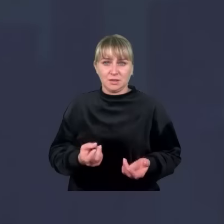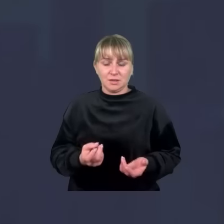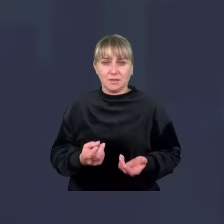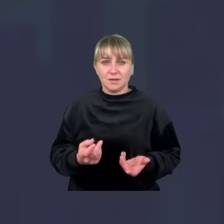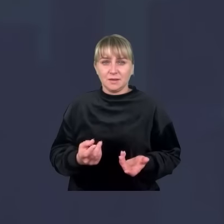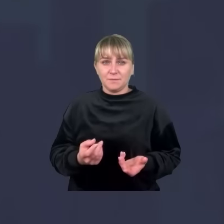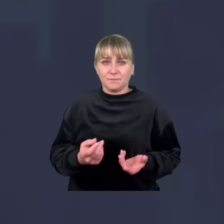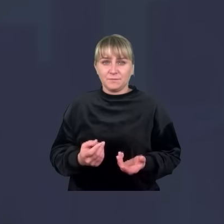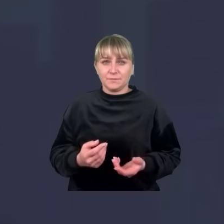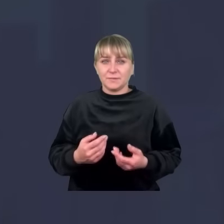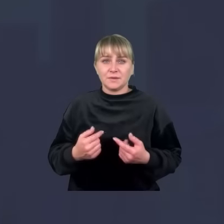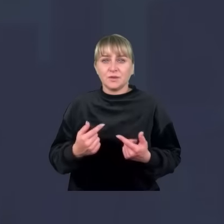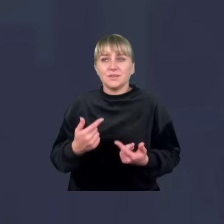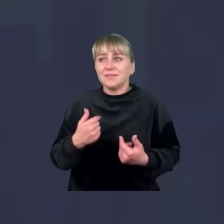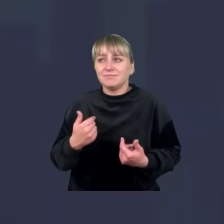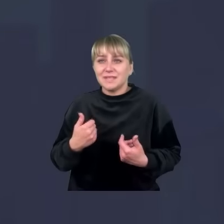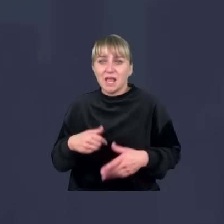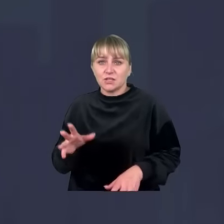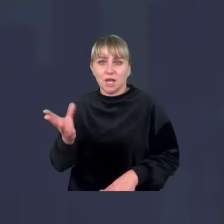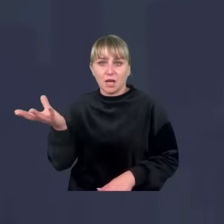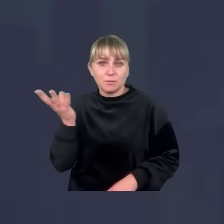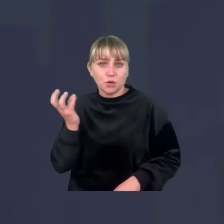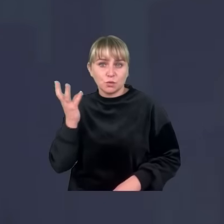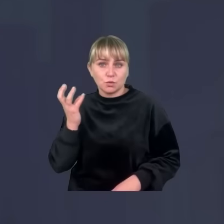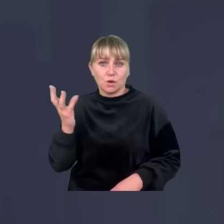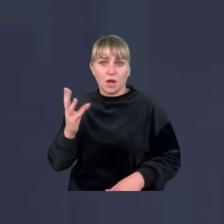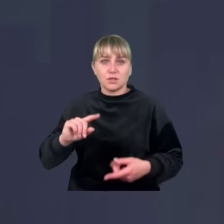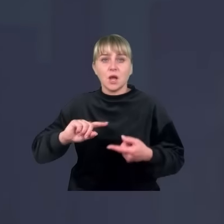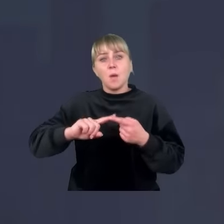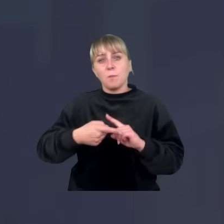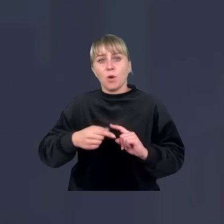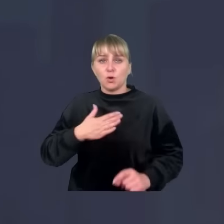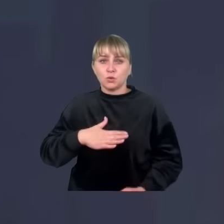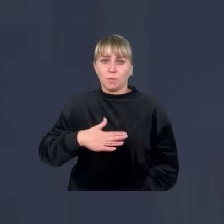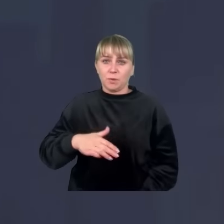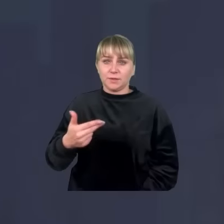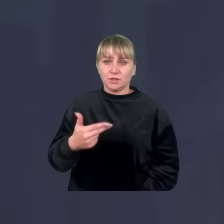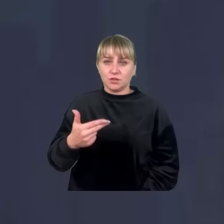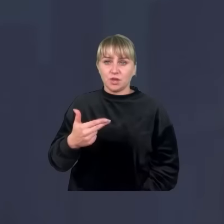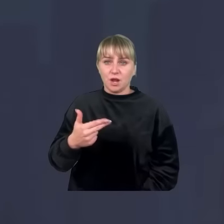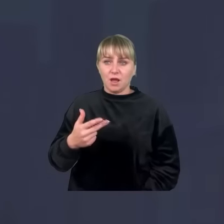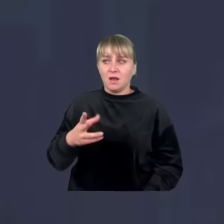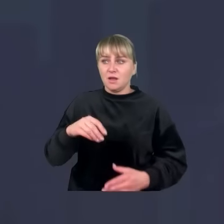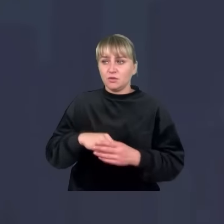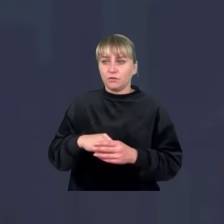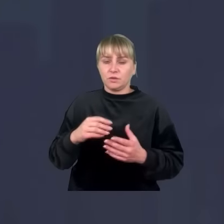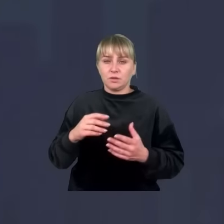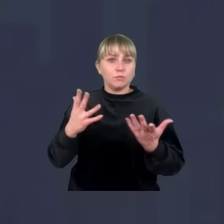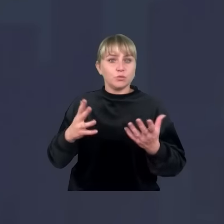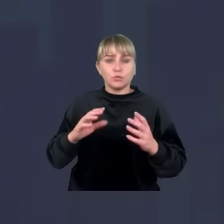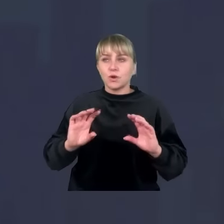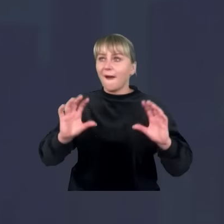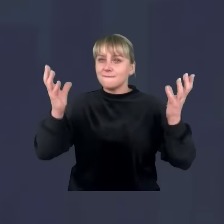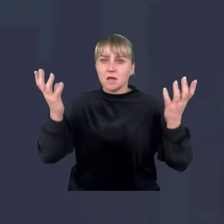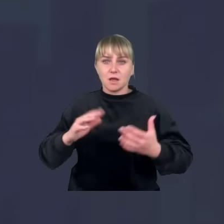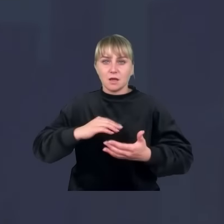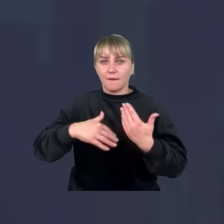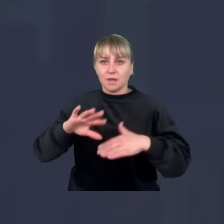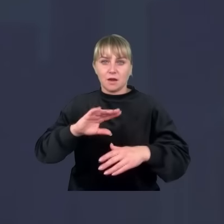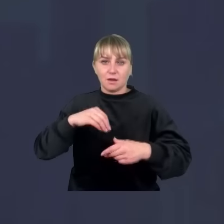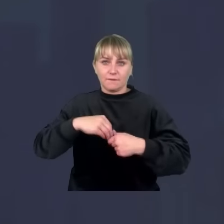a że nie chciano go przesłuchać tylko po to, żeby zaraz po weekendzie odstawić teatr związany z zatrzymaniem, z kamerami, z poinformowaniem stacji